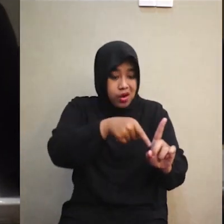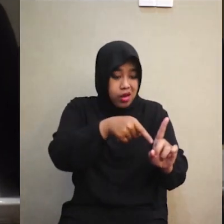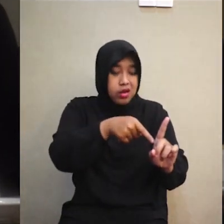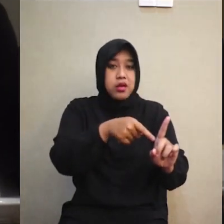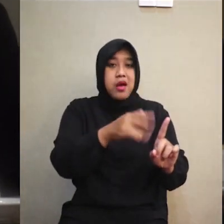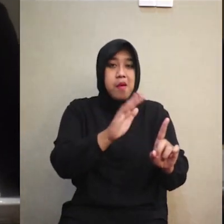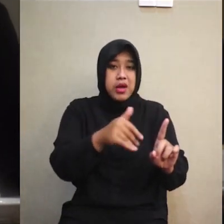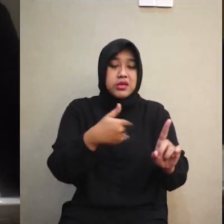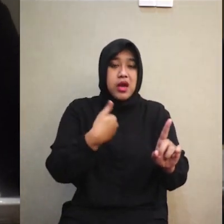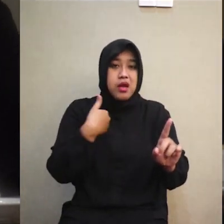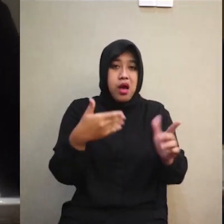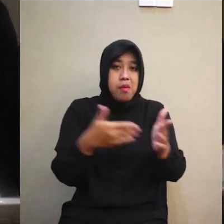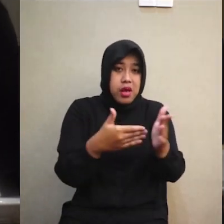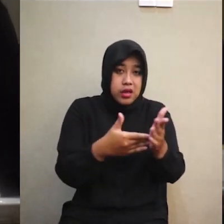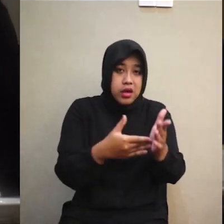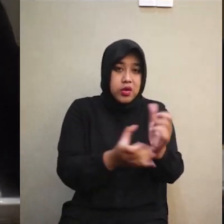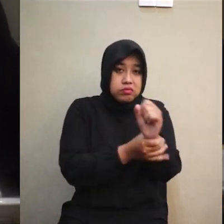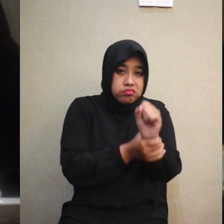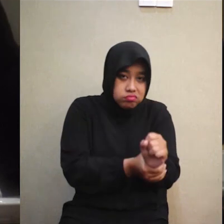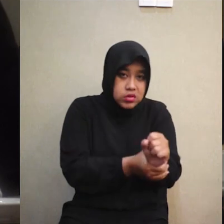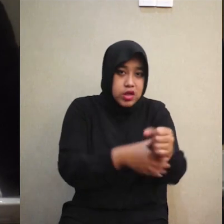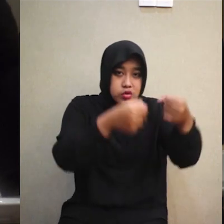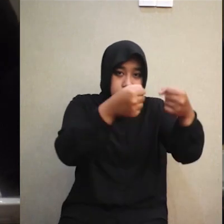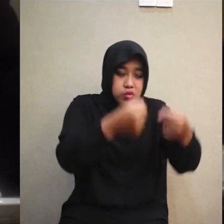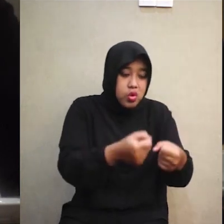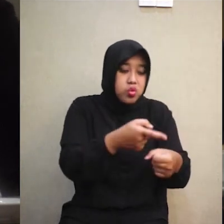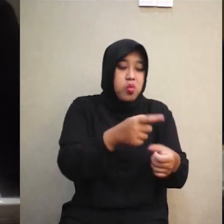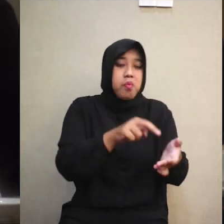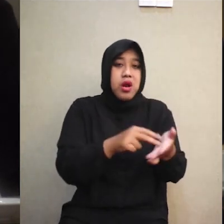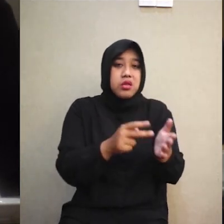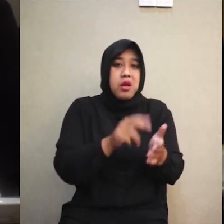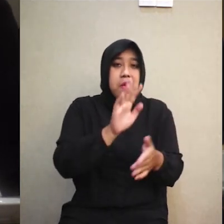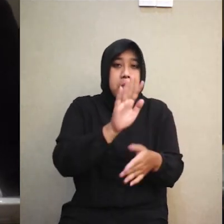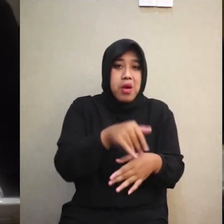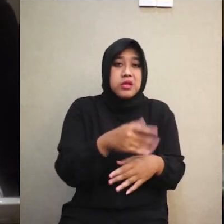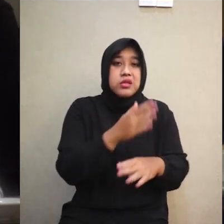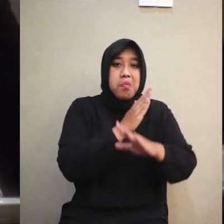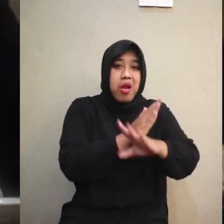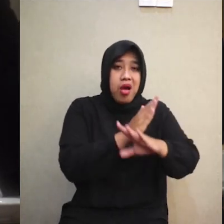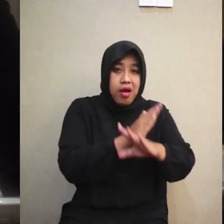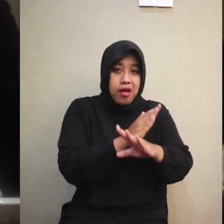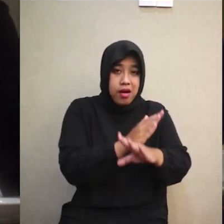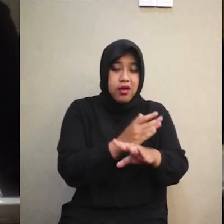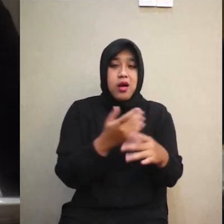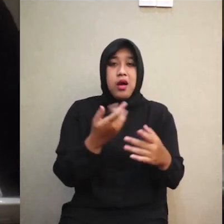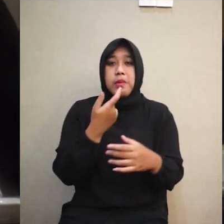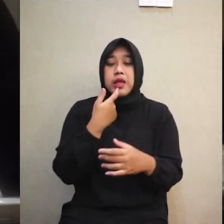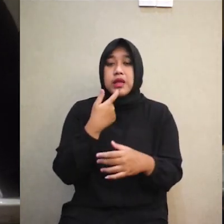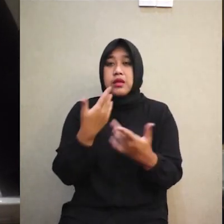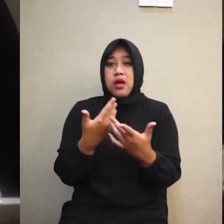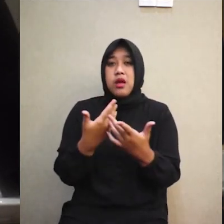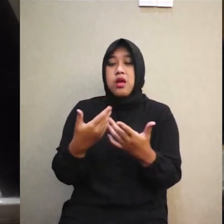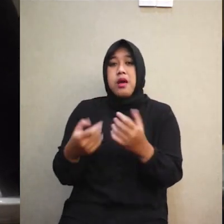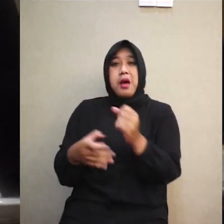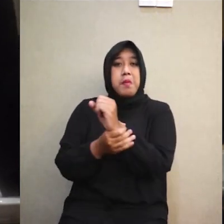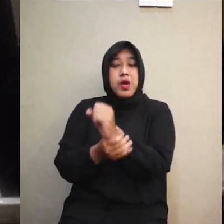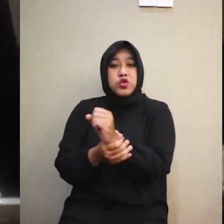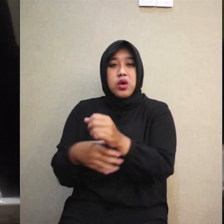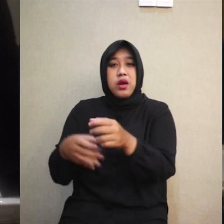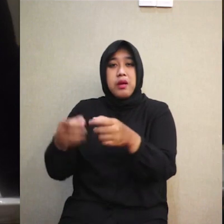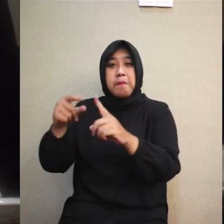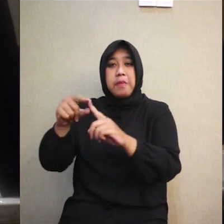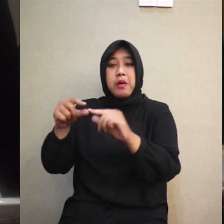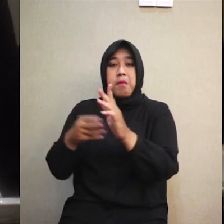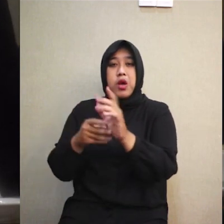Terbelenggu itu sebuah pelanggaran gitu apalagi pemasungan yang kita sendiri sebenarnya juga sudah